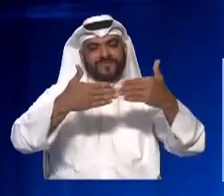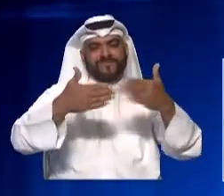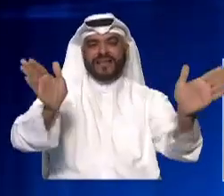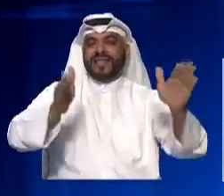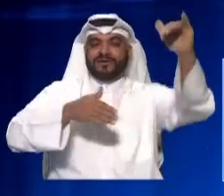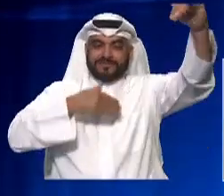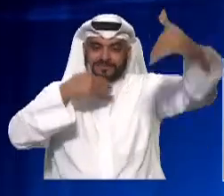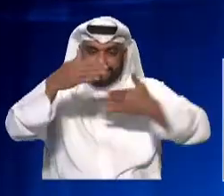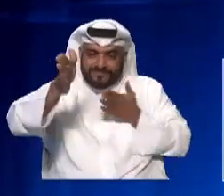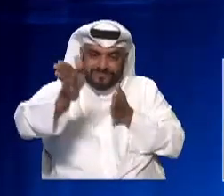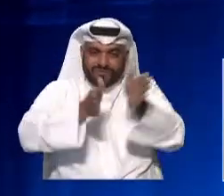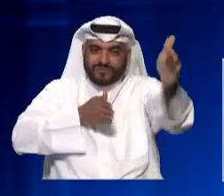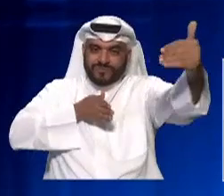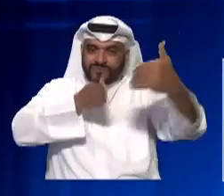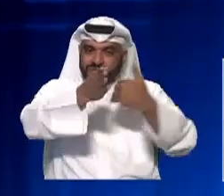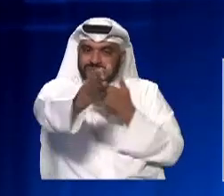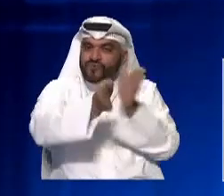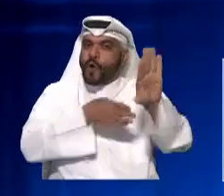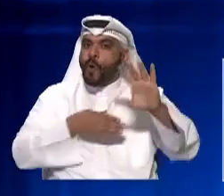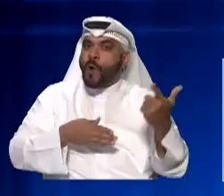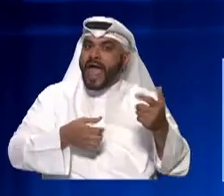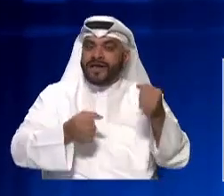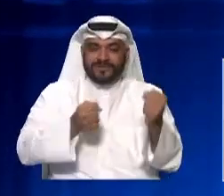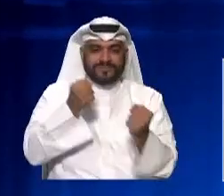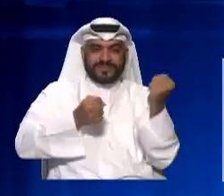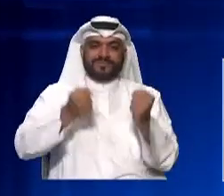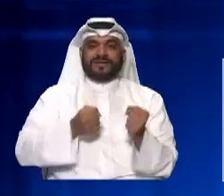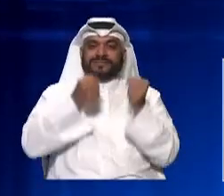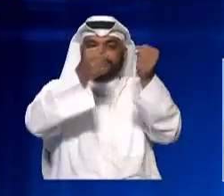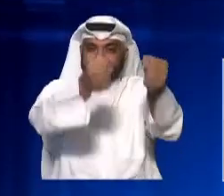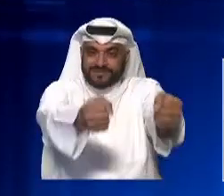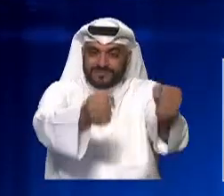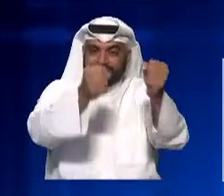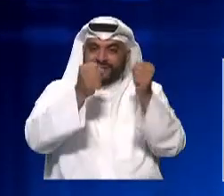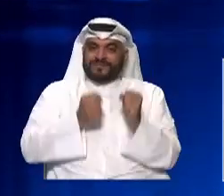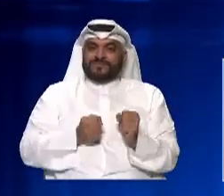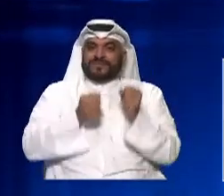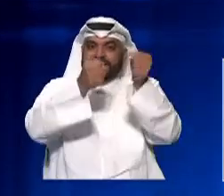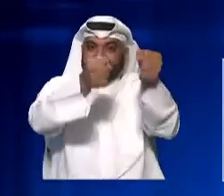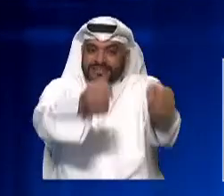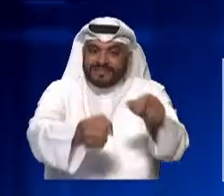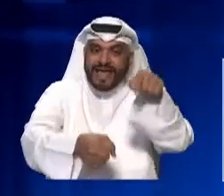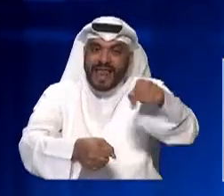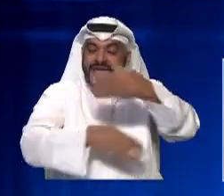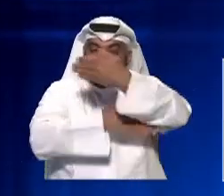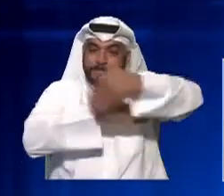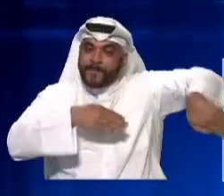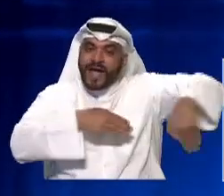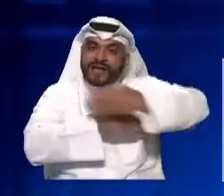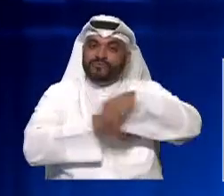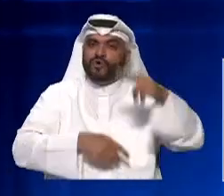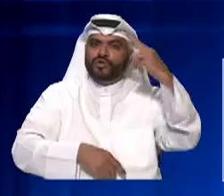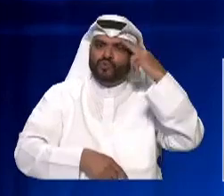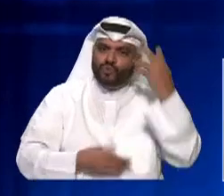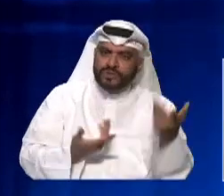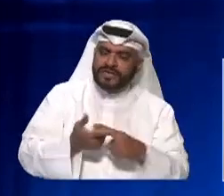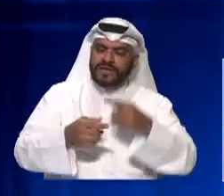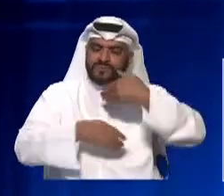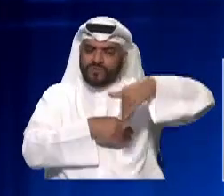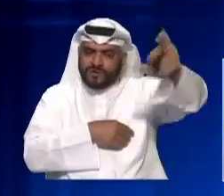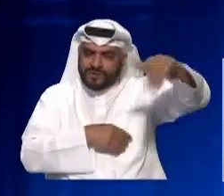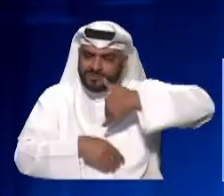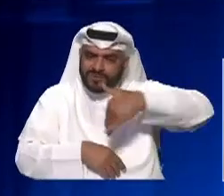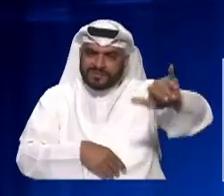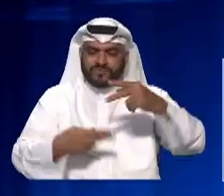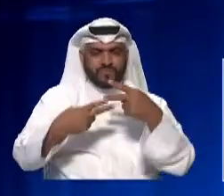الأولى ومرافقيهم من العمالة المنزلية إلى البلاد من الحدود البرية، وذلك بالتنسيق مع الجهات